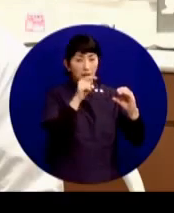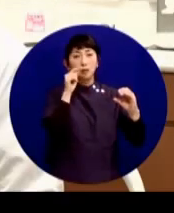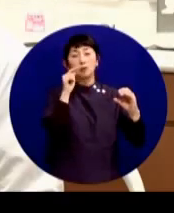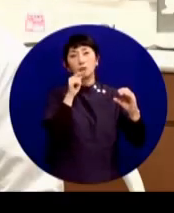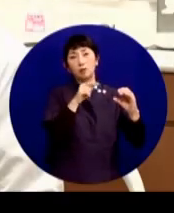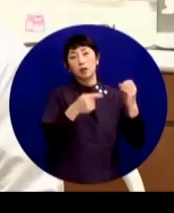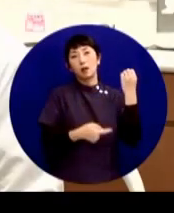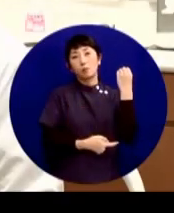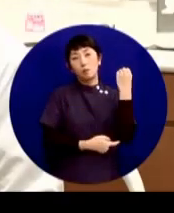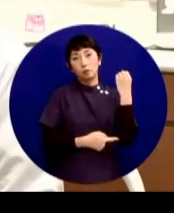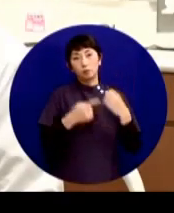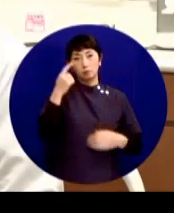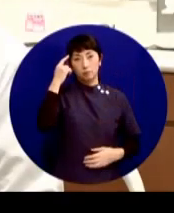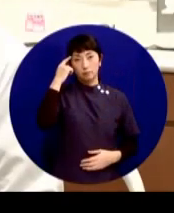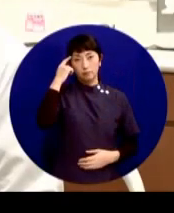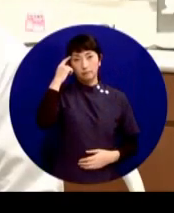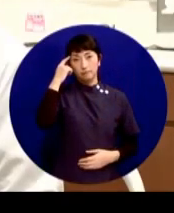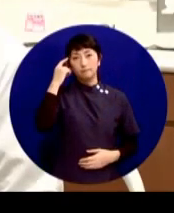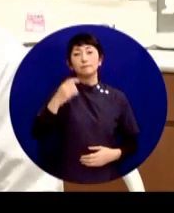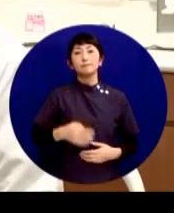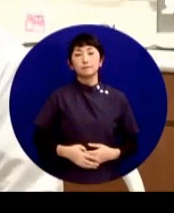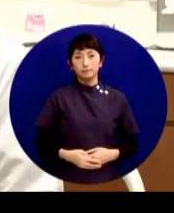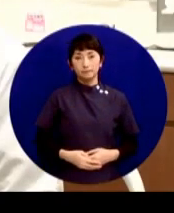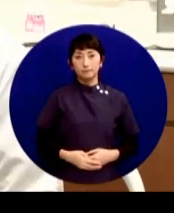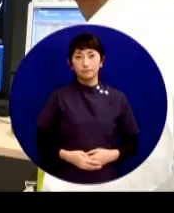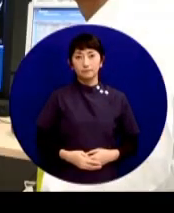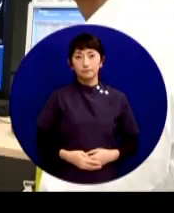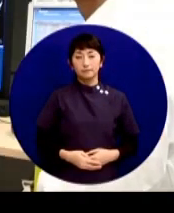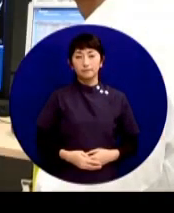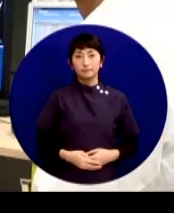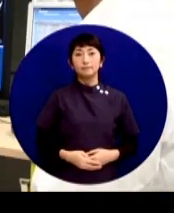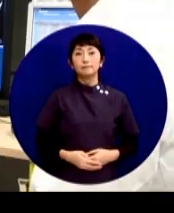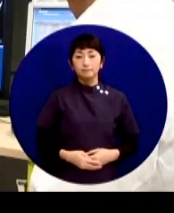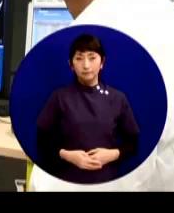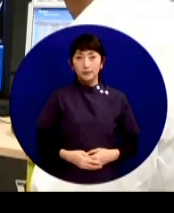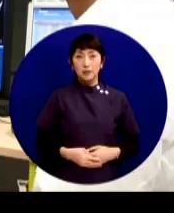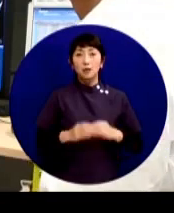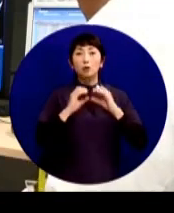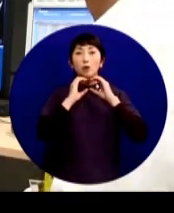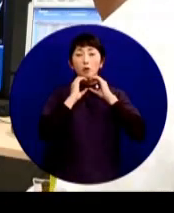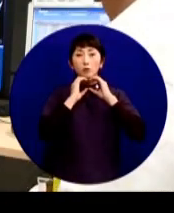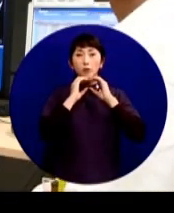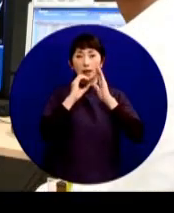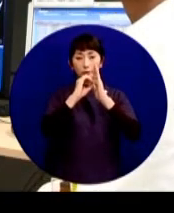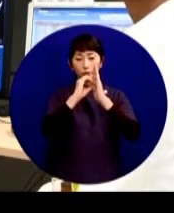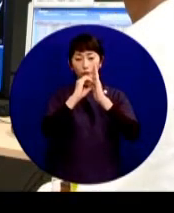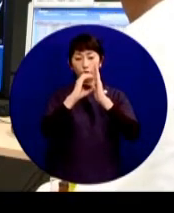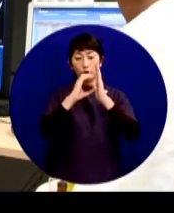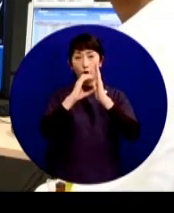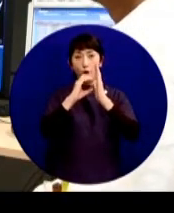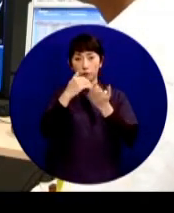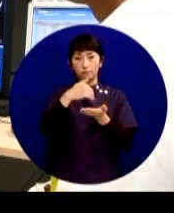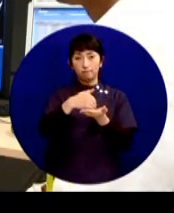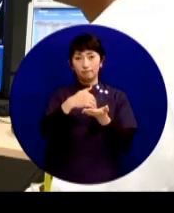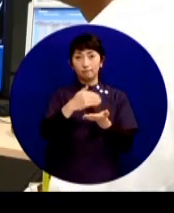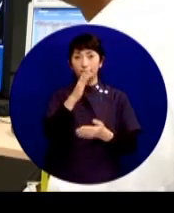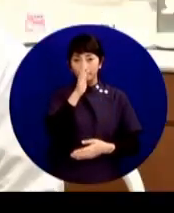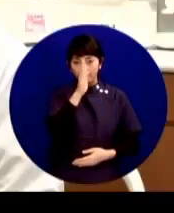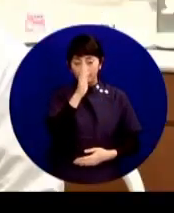ルモン異常が出ていると考えられています。 今度は甲状腺の腫瘍について教えてください